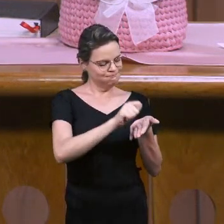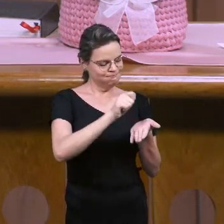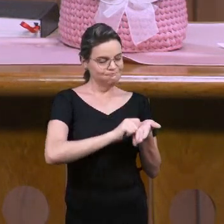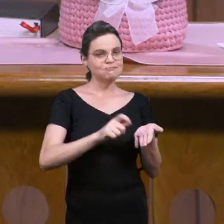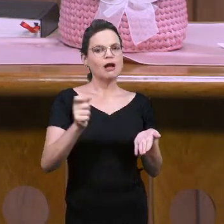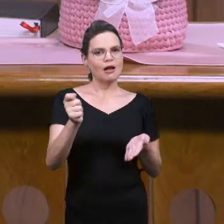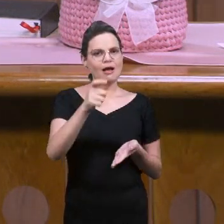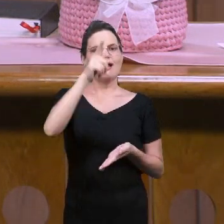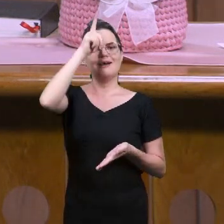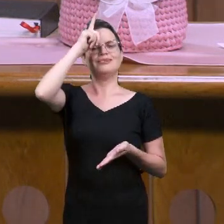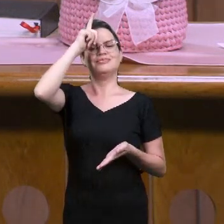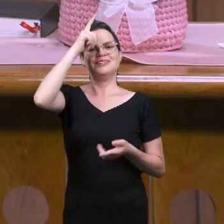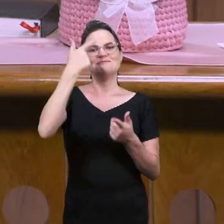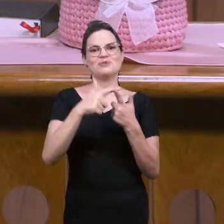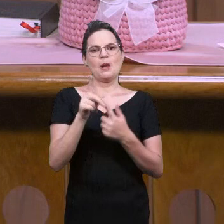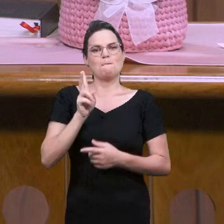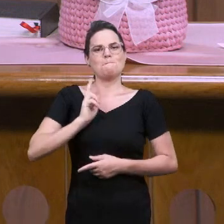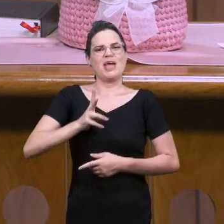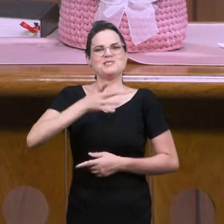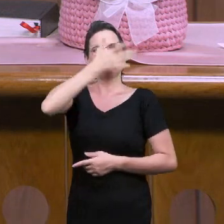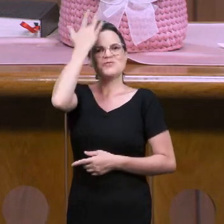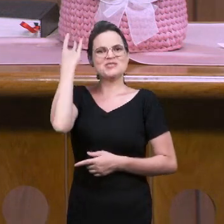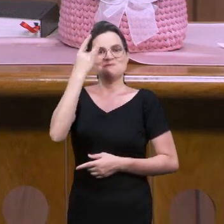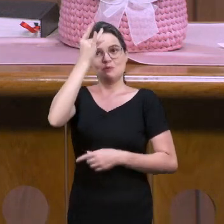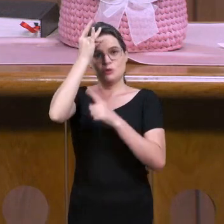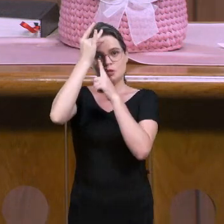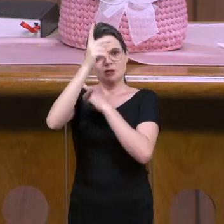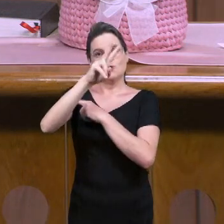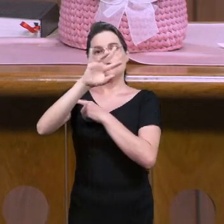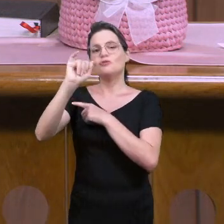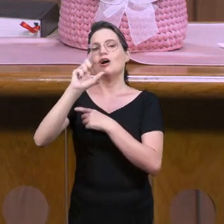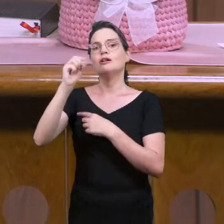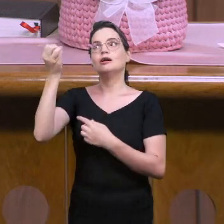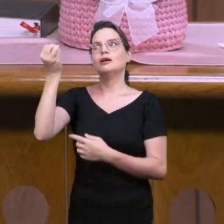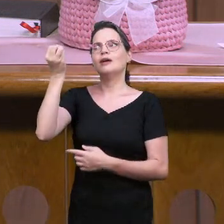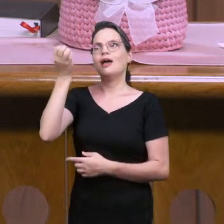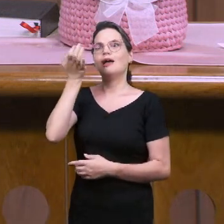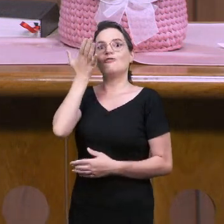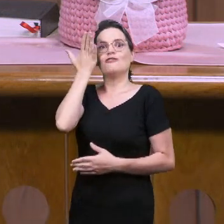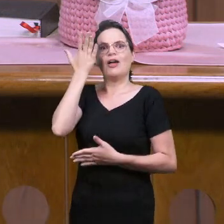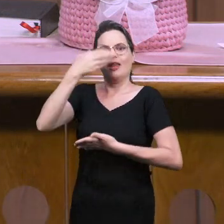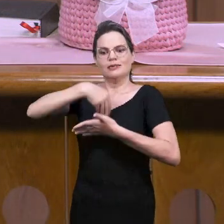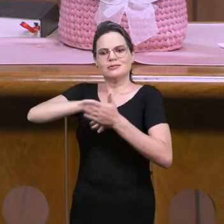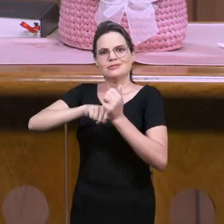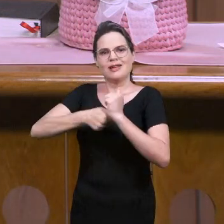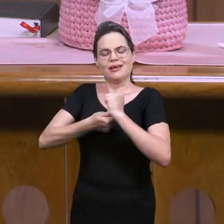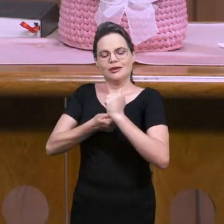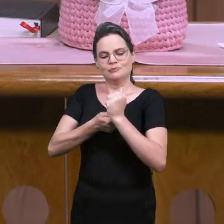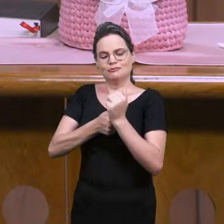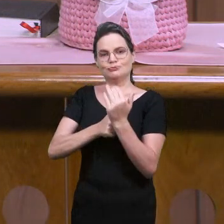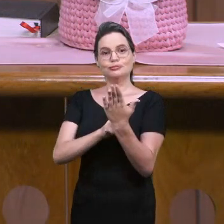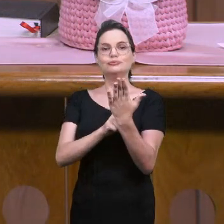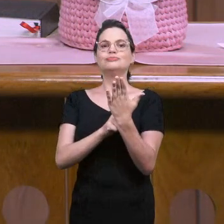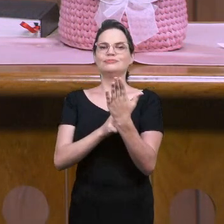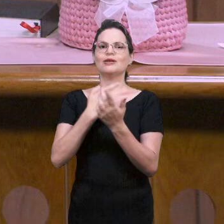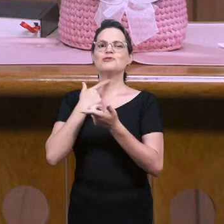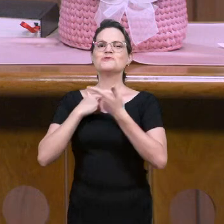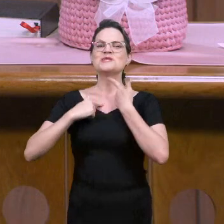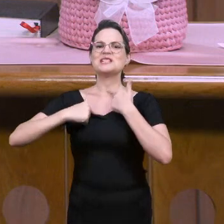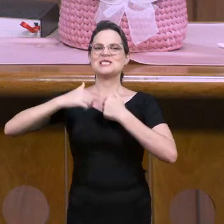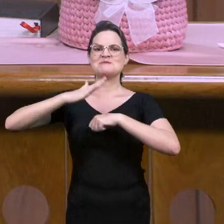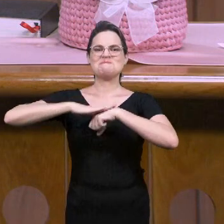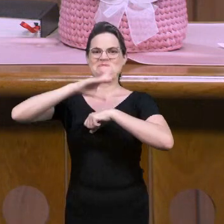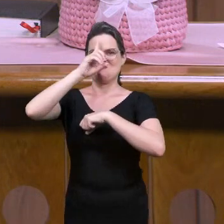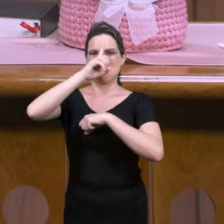été écrit a été inspiré, le même esprit qui va dire ce qu'il a inspiré pour ce moment. Et le désir de